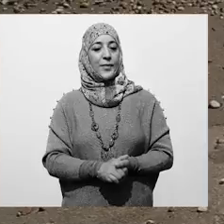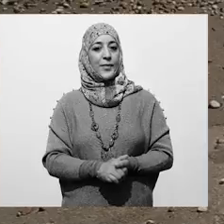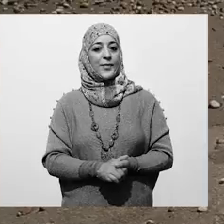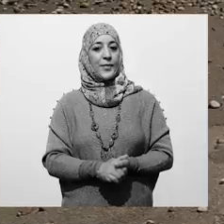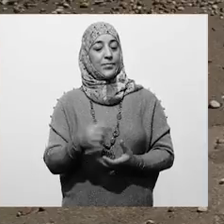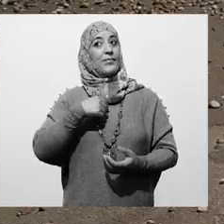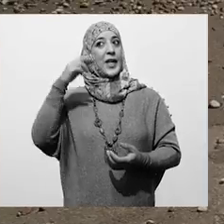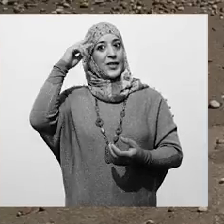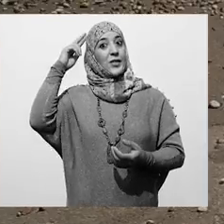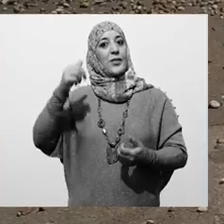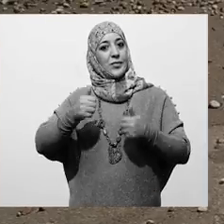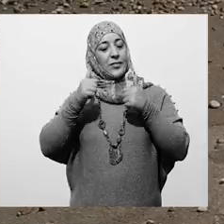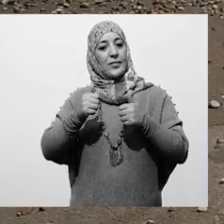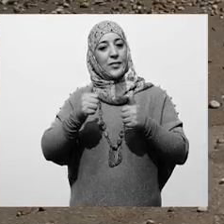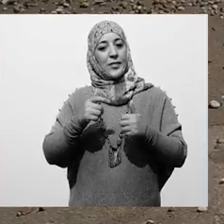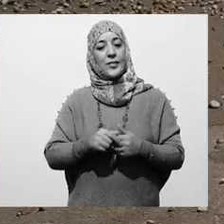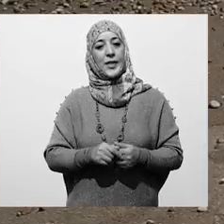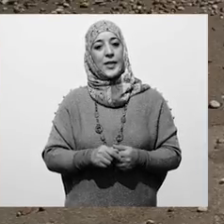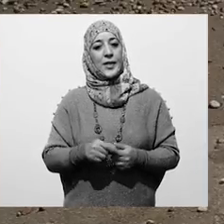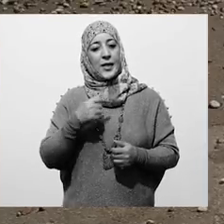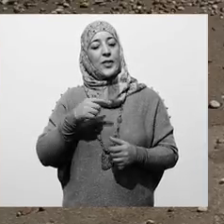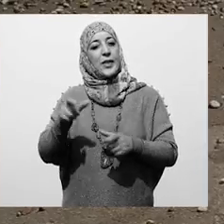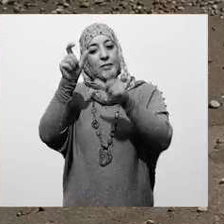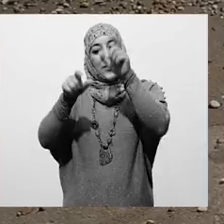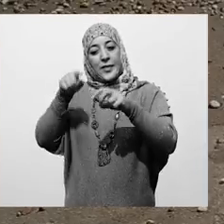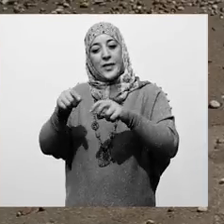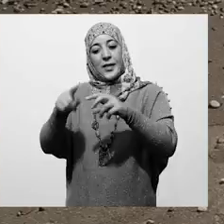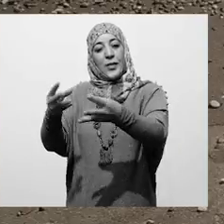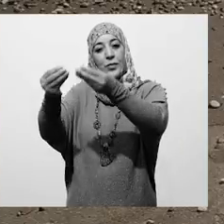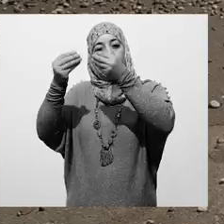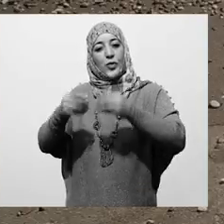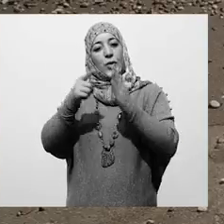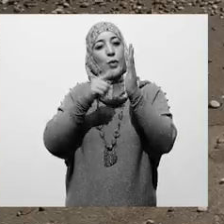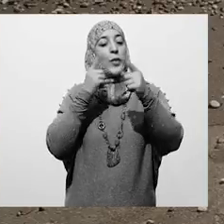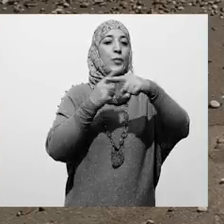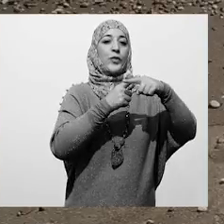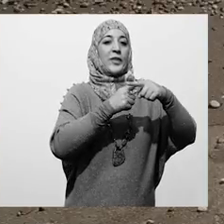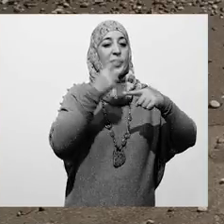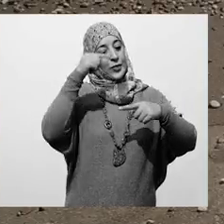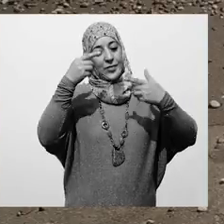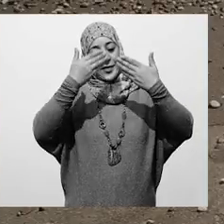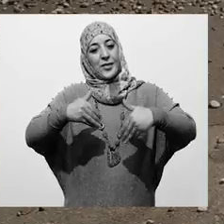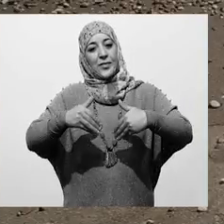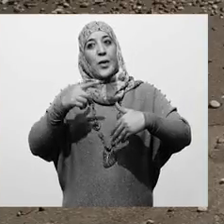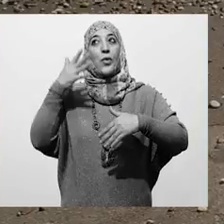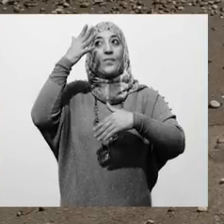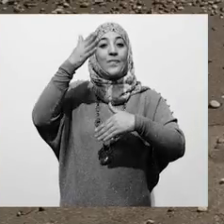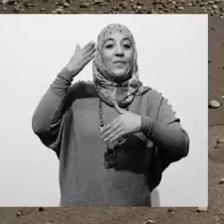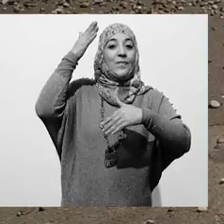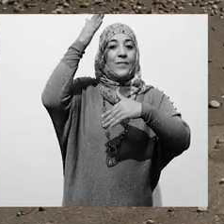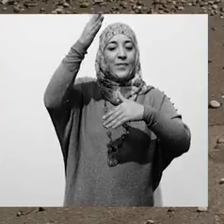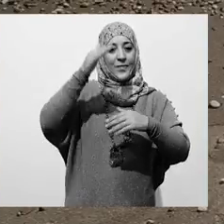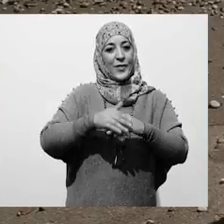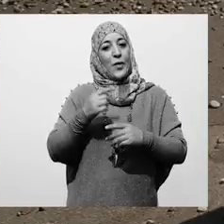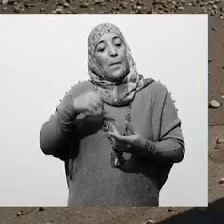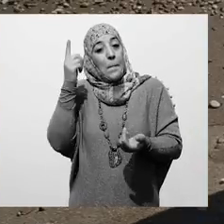J'espère bien que ces enquêtes-là, ils vont porter quelque chose de bien pour notre situation dans l'avenir. Inch